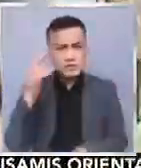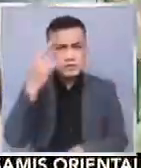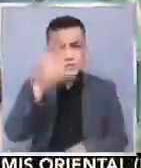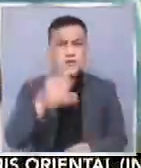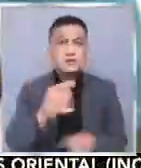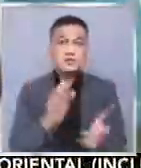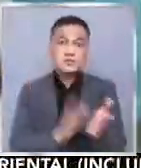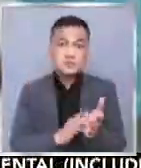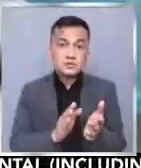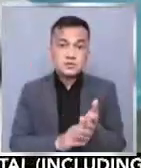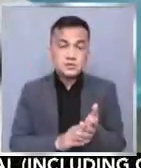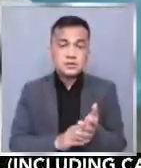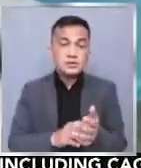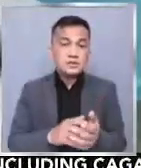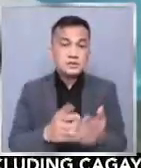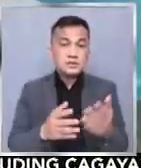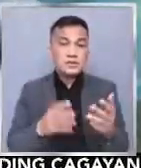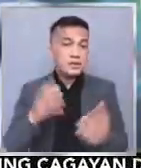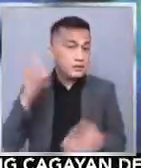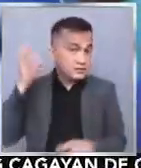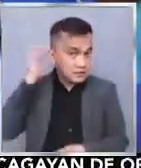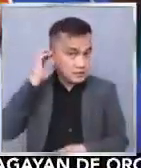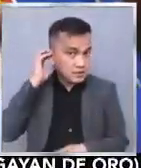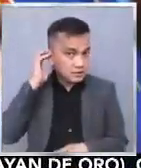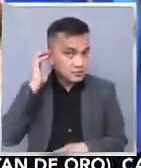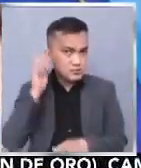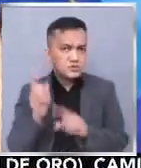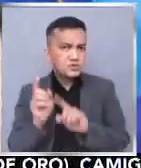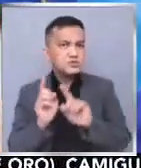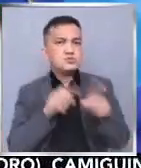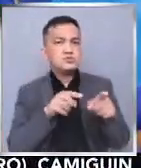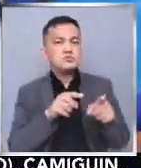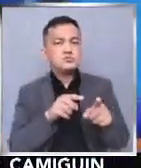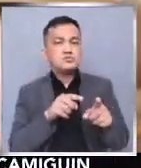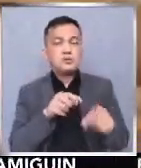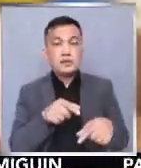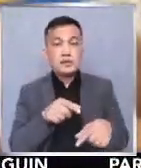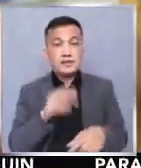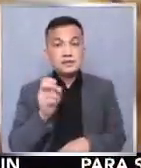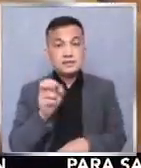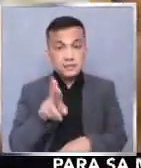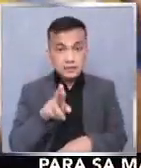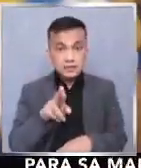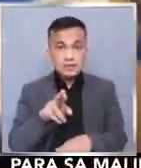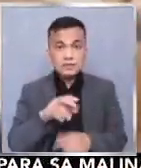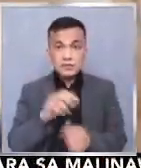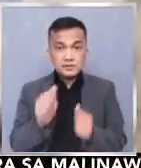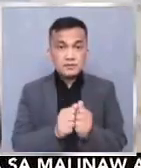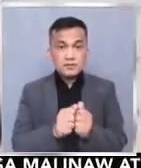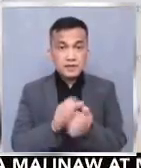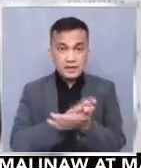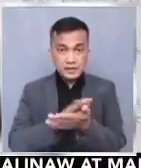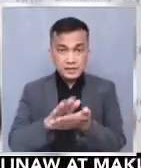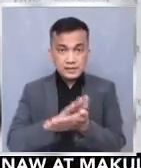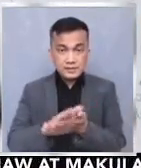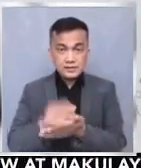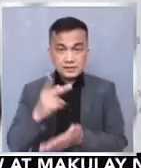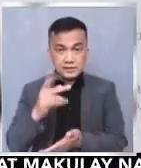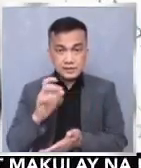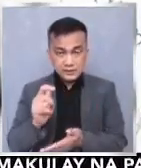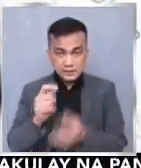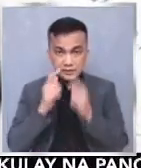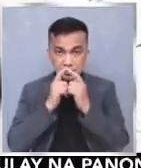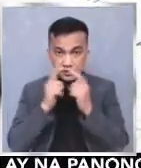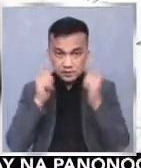Mindanao hanggang Metro Manila. May kasama rin itong hygiene kit at face mask at kahit na modular